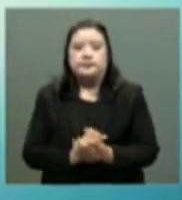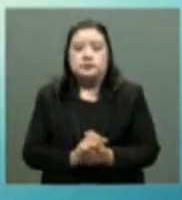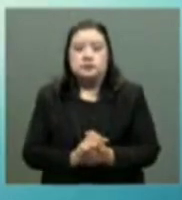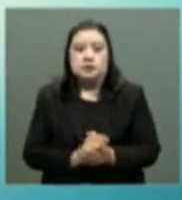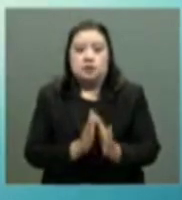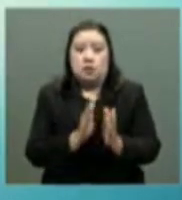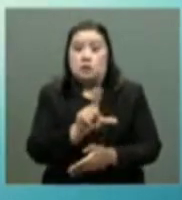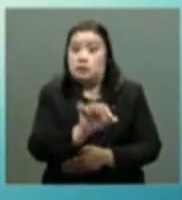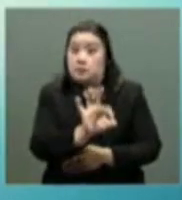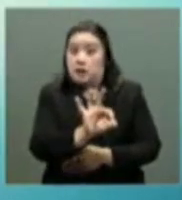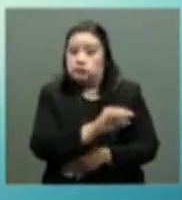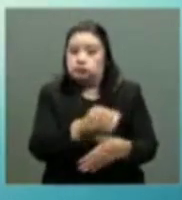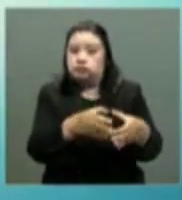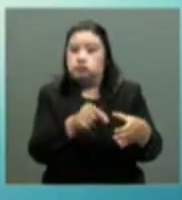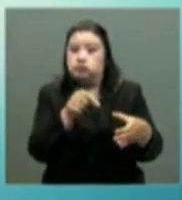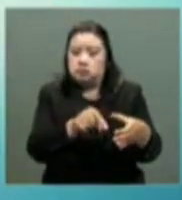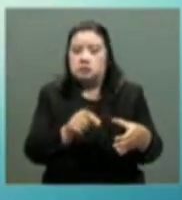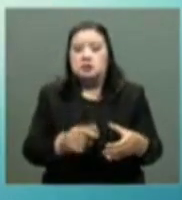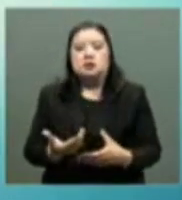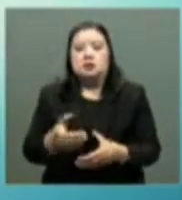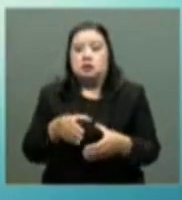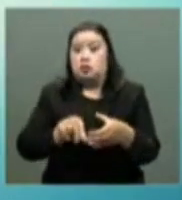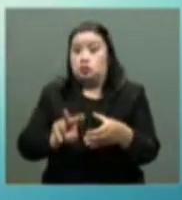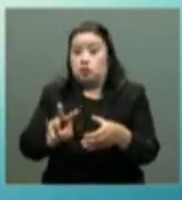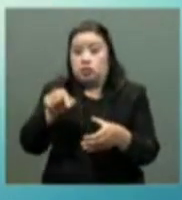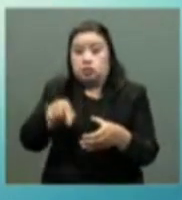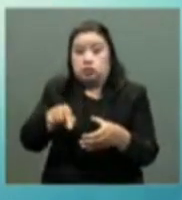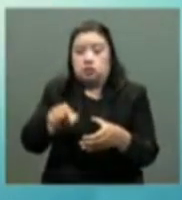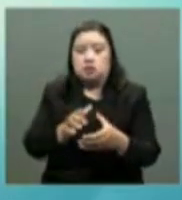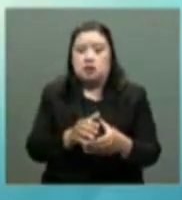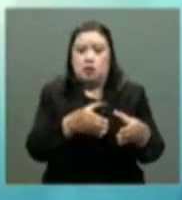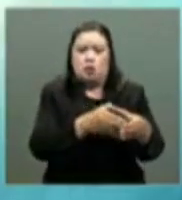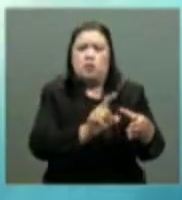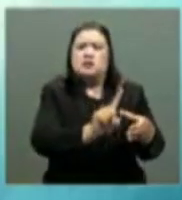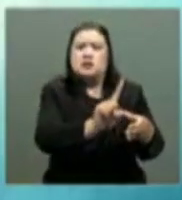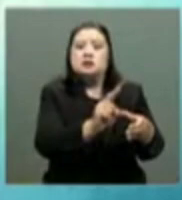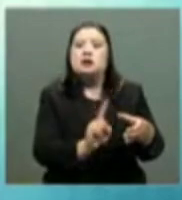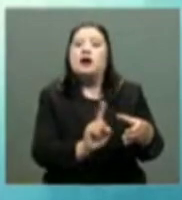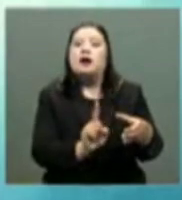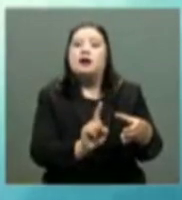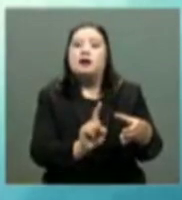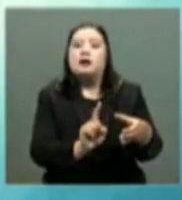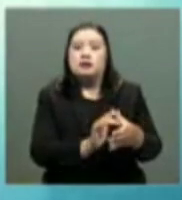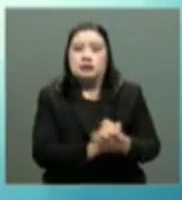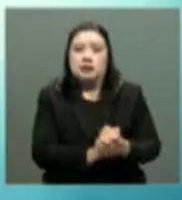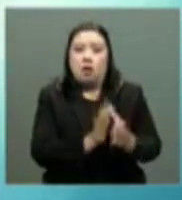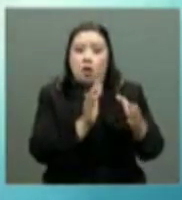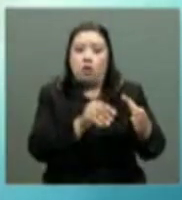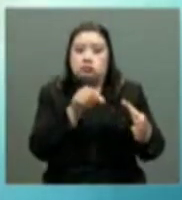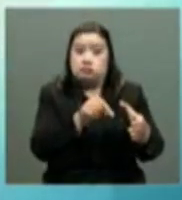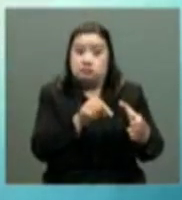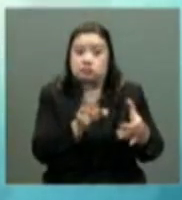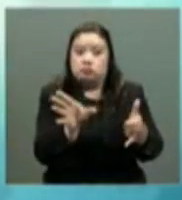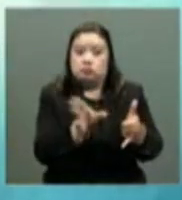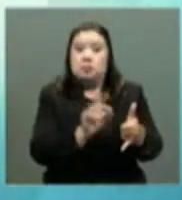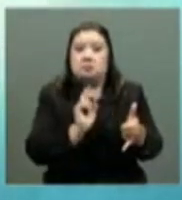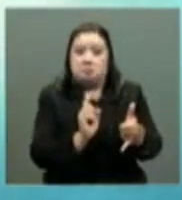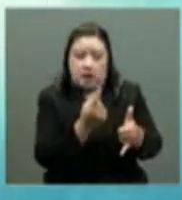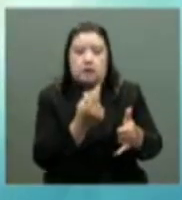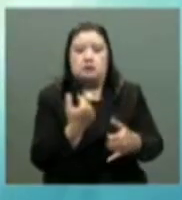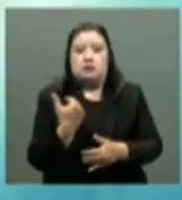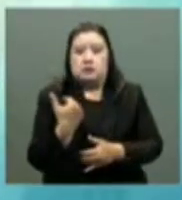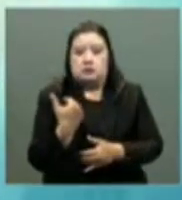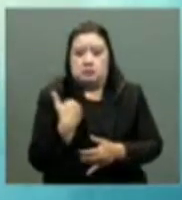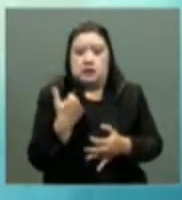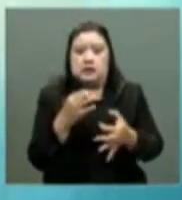รายนะครับกลุ่มที่2คือกลุ่มที่1ก็คือเป็นกลุ่มที่เป็นผู้ป่วยรายใหม่เกิดขึ้นจากระบบการ